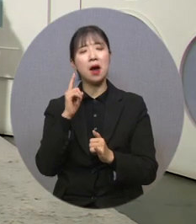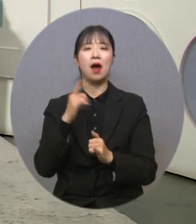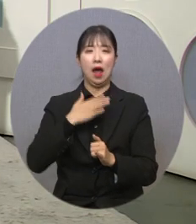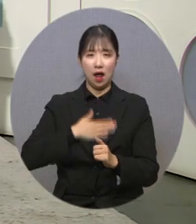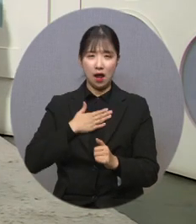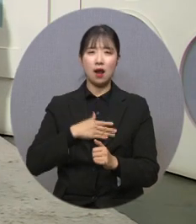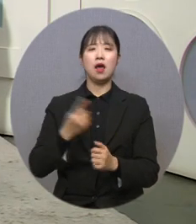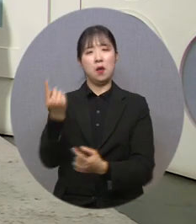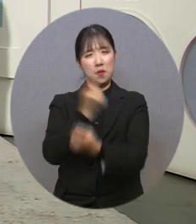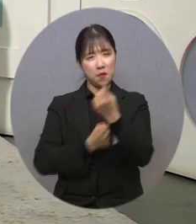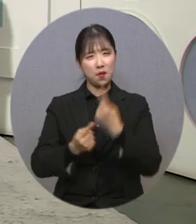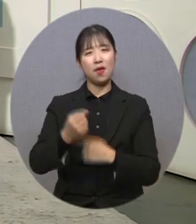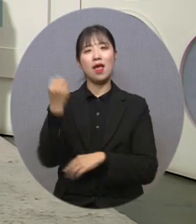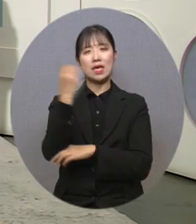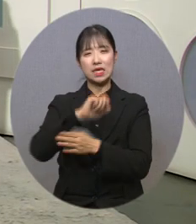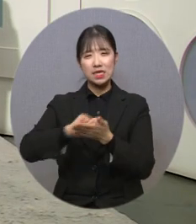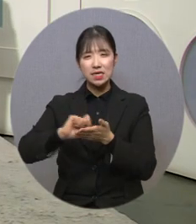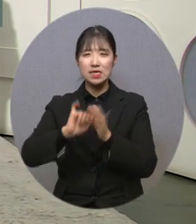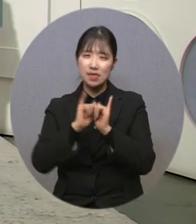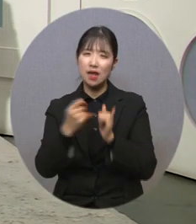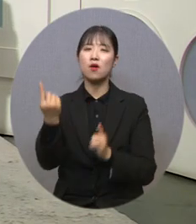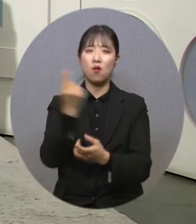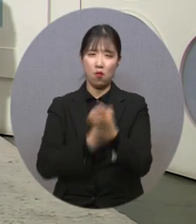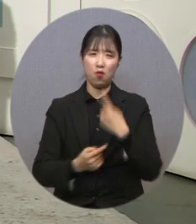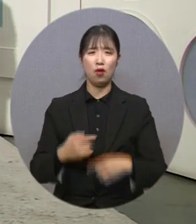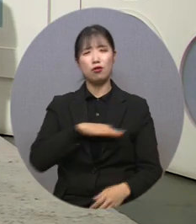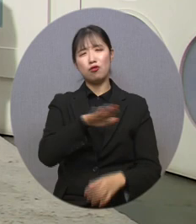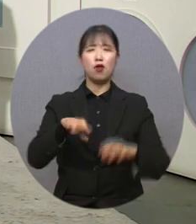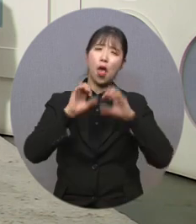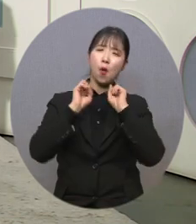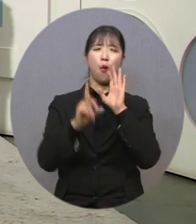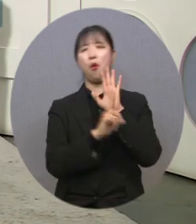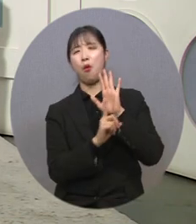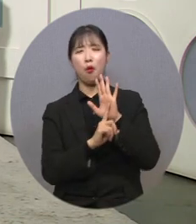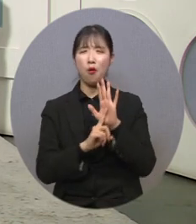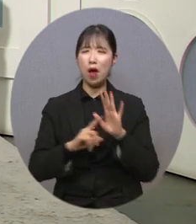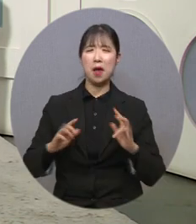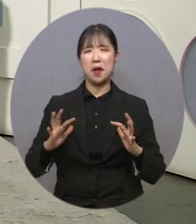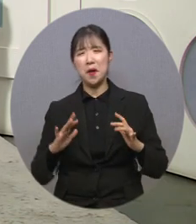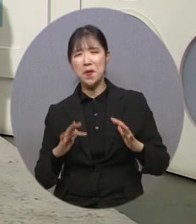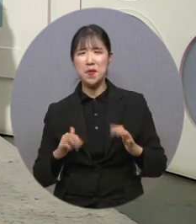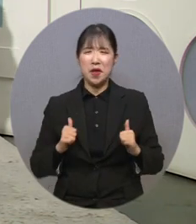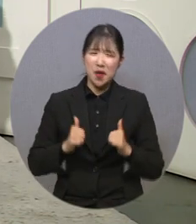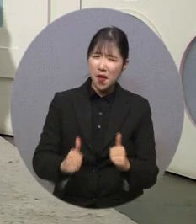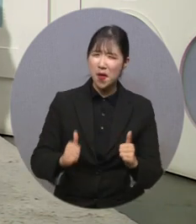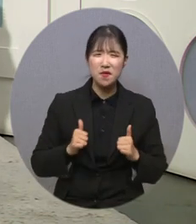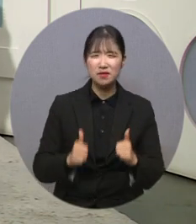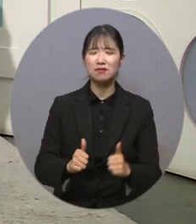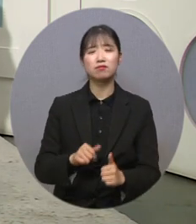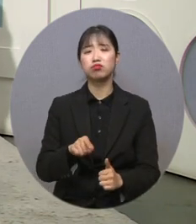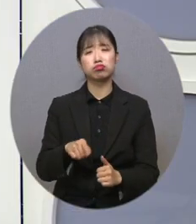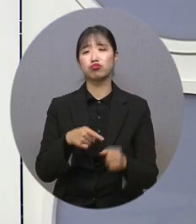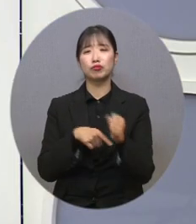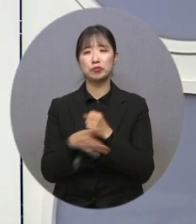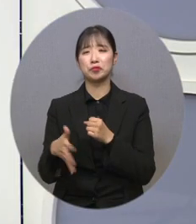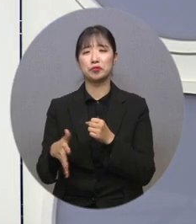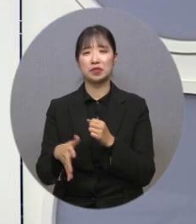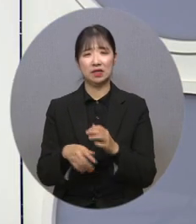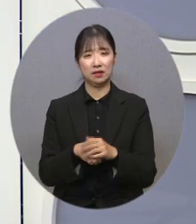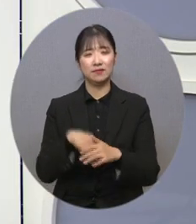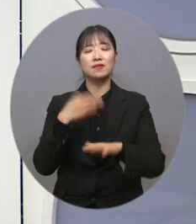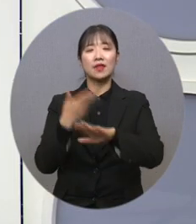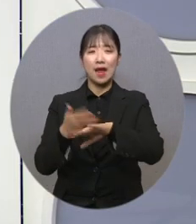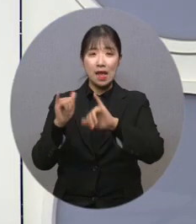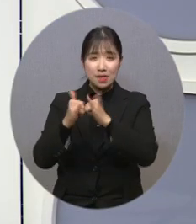그렇죠. 기자들이 찾아오고 맞아. 우리가 우리를 뭐 홍보하려고 애를 쓰고 잘했다고 하는 거 소용없다. 그렇지. 다른